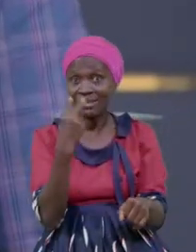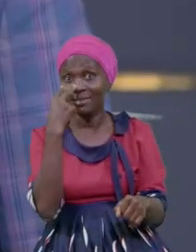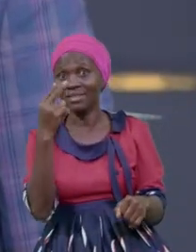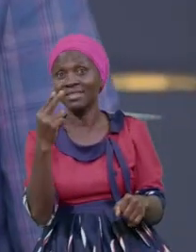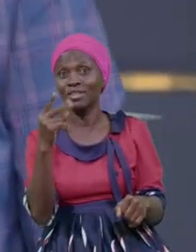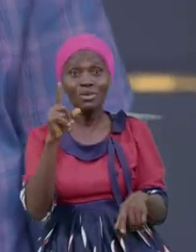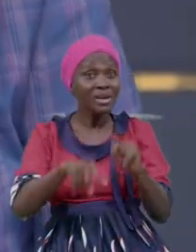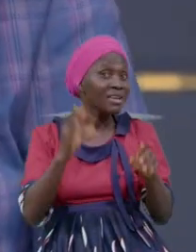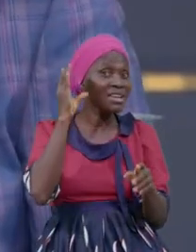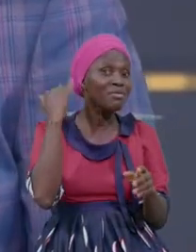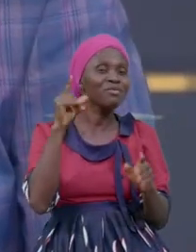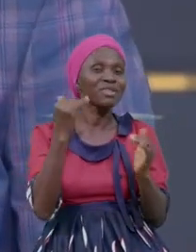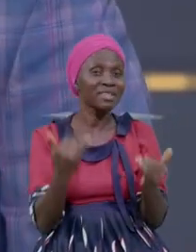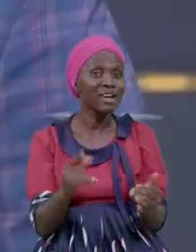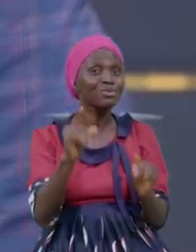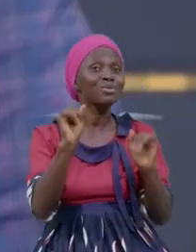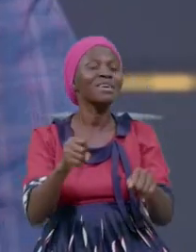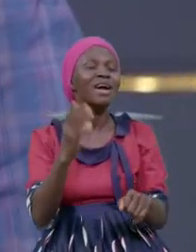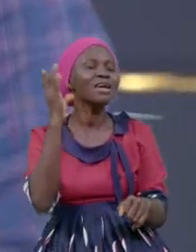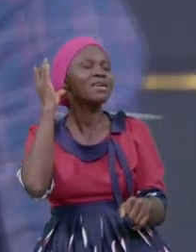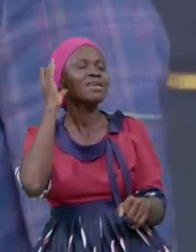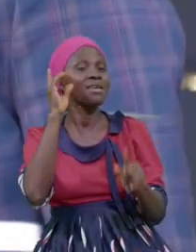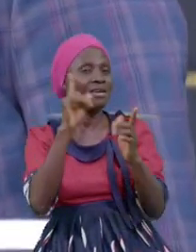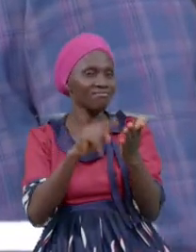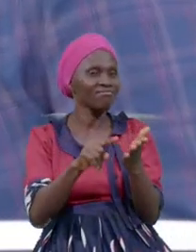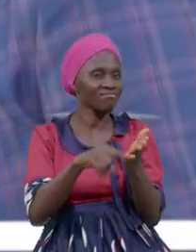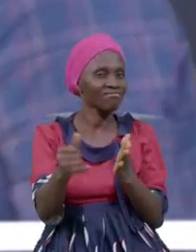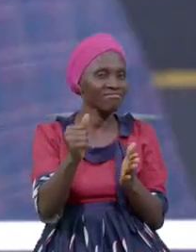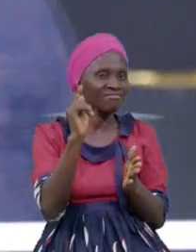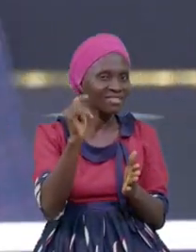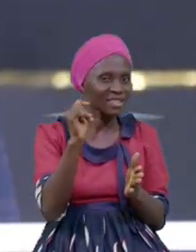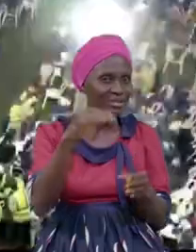maintenant tu peux entendre. Examine-toi seulement. Il y a le témoignage dans ta bouche.